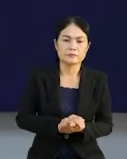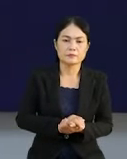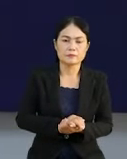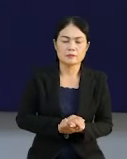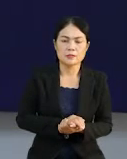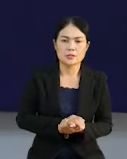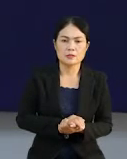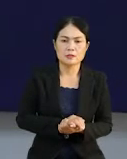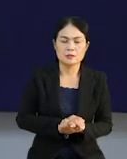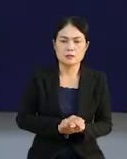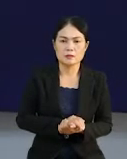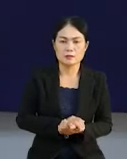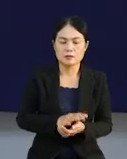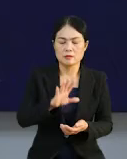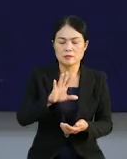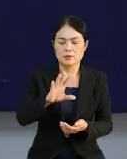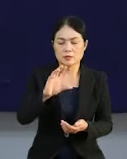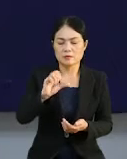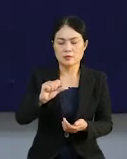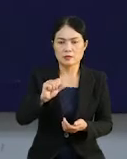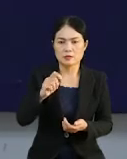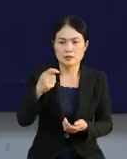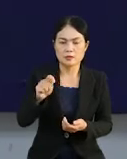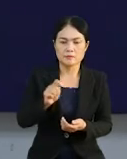riêng đặc biệt thì bay cứ pram rồi riêng